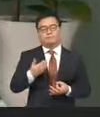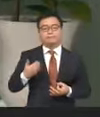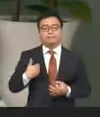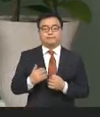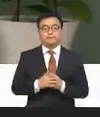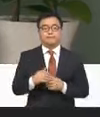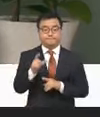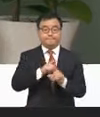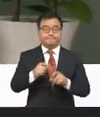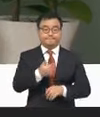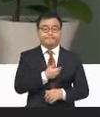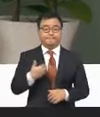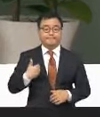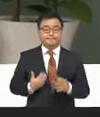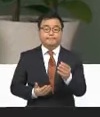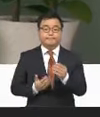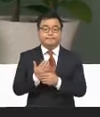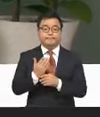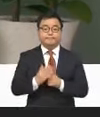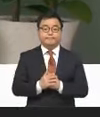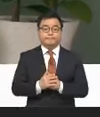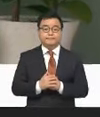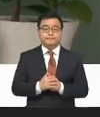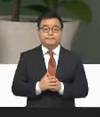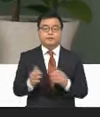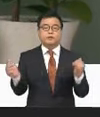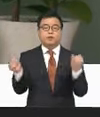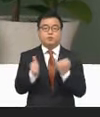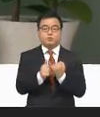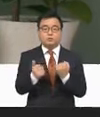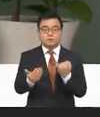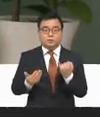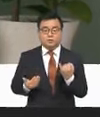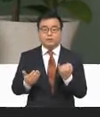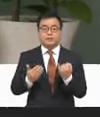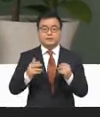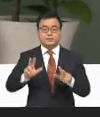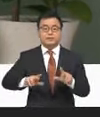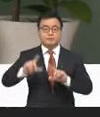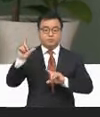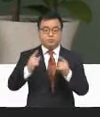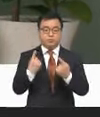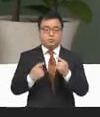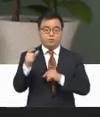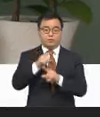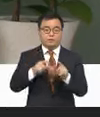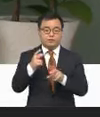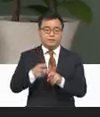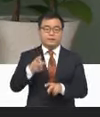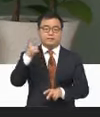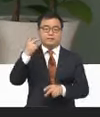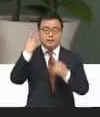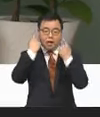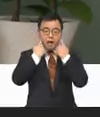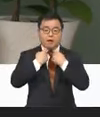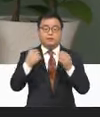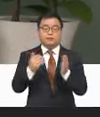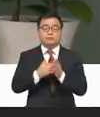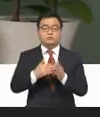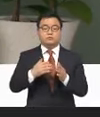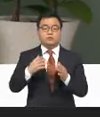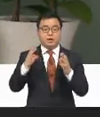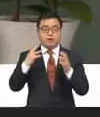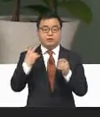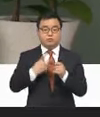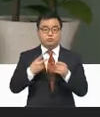더 생긴 것 같아요. 그러니까 결혼하기 전에는 이 지금 모습보다 더 날씬한 모습이었고 아이 둘 낳고 몸도